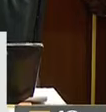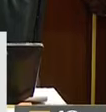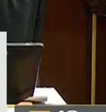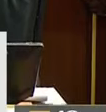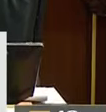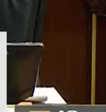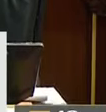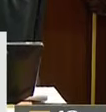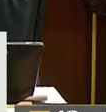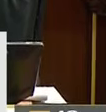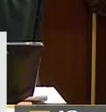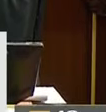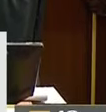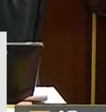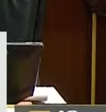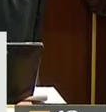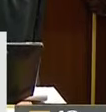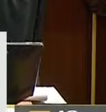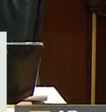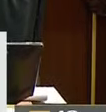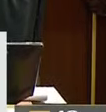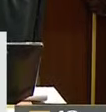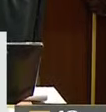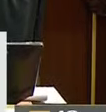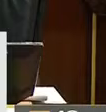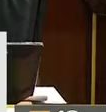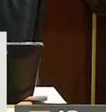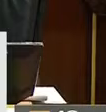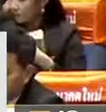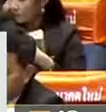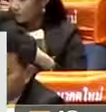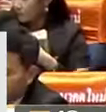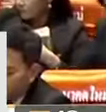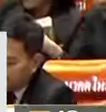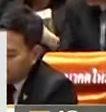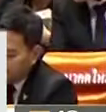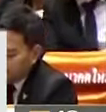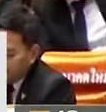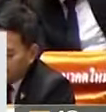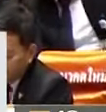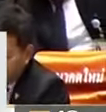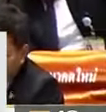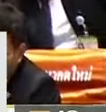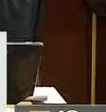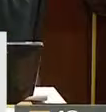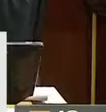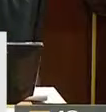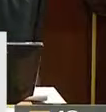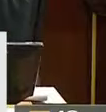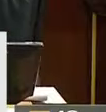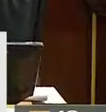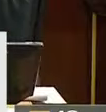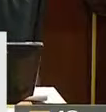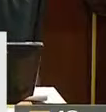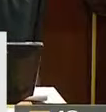90นายจิรัตทองสุวรรณ คุณธนาธรจึงรุ่งเรืองกิจครับ 91นางสาว